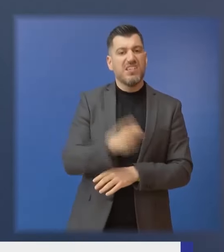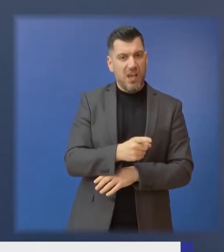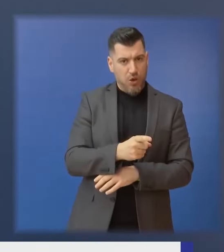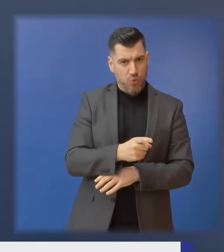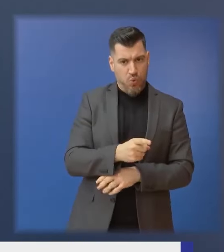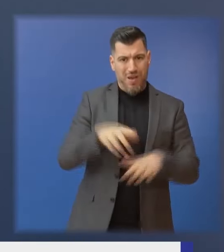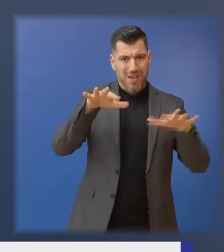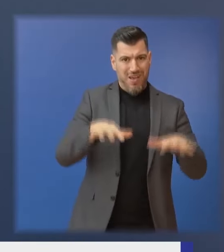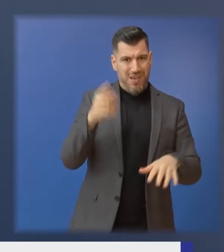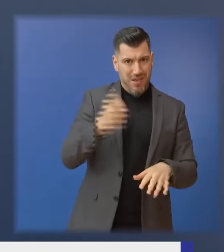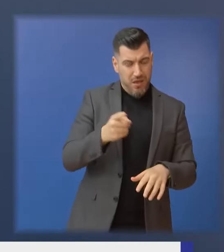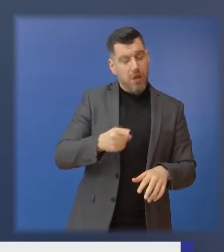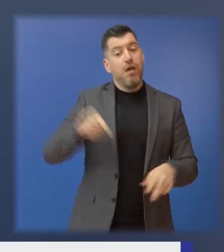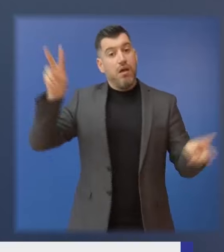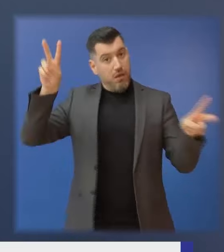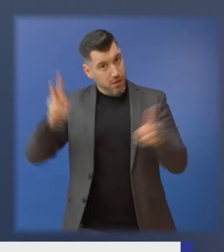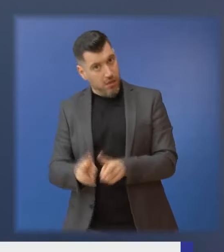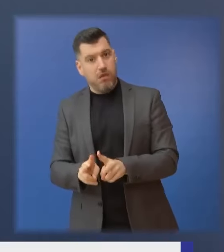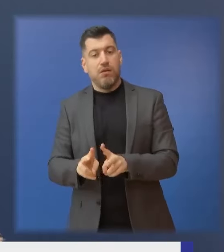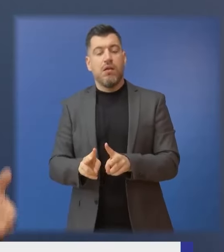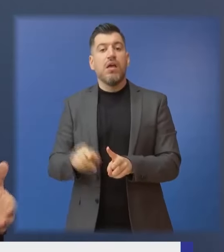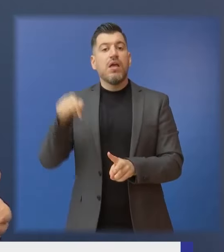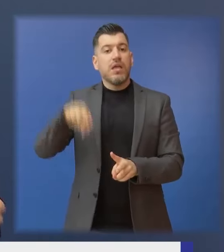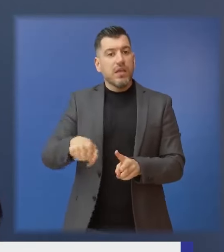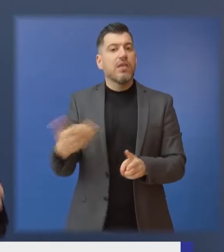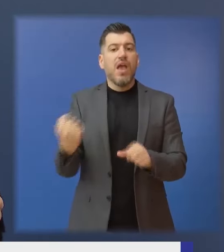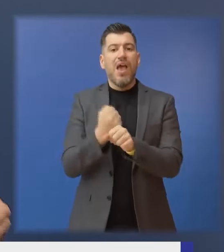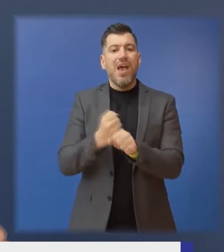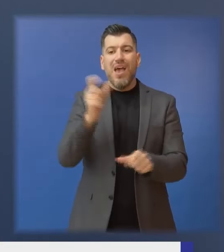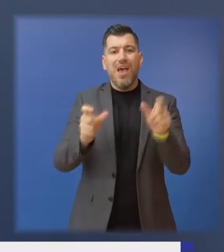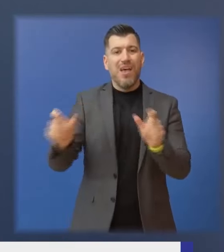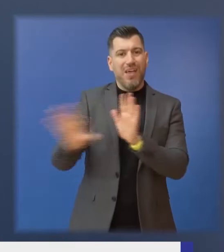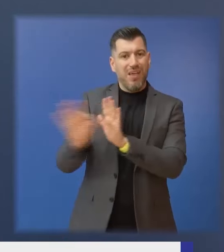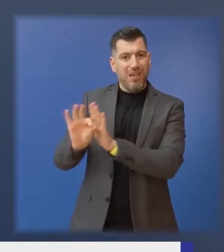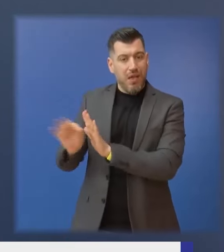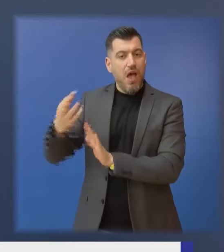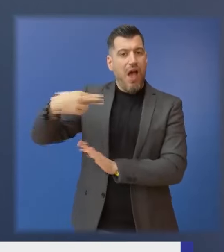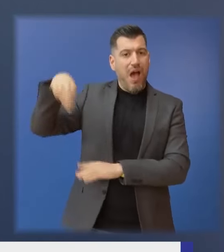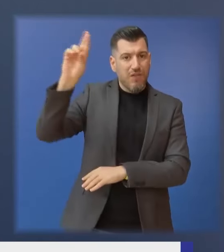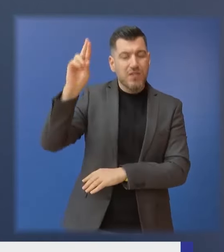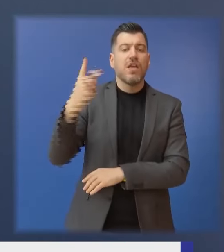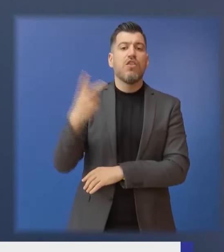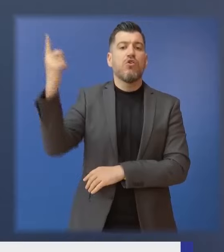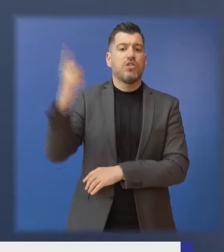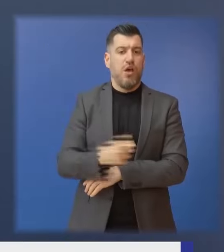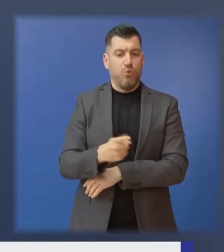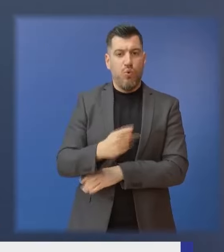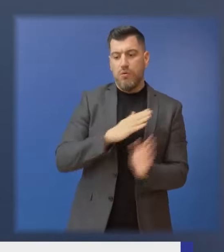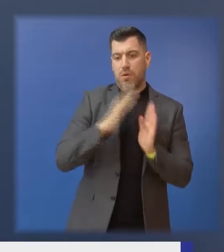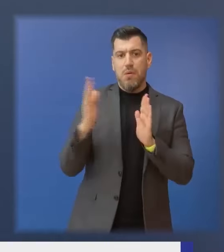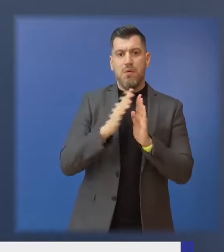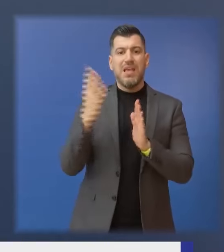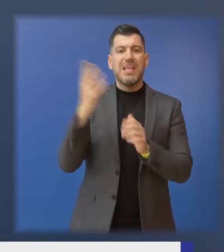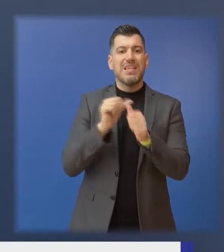2024 ενώ η συμμετοχή στο στο εργατικό δυναμικό σημείωσε αύξηση πάνω από το 2% μεταξύ του 4ου